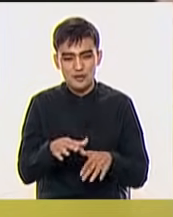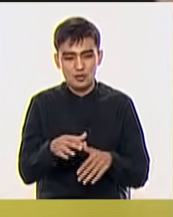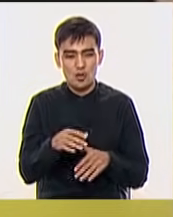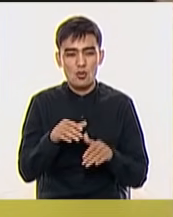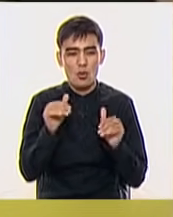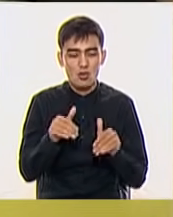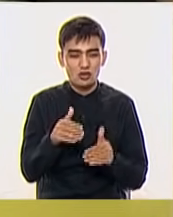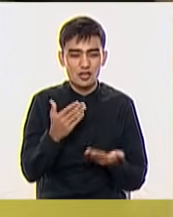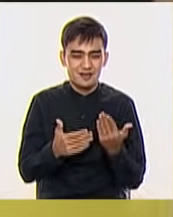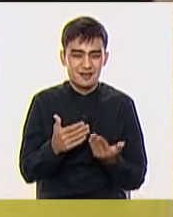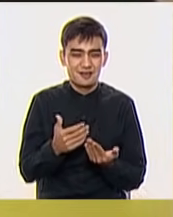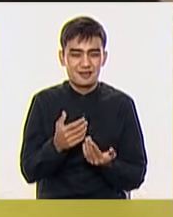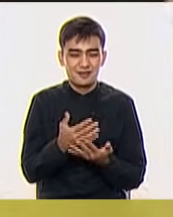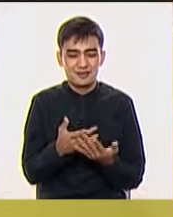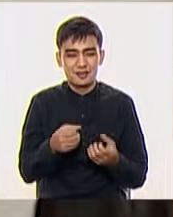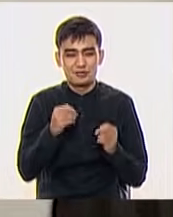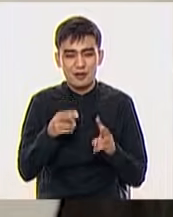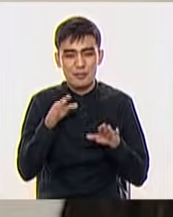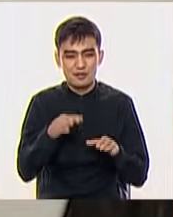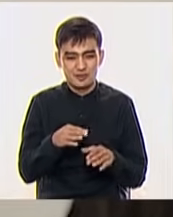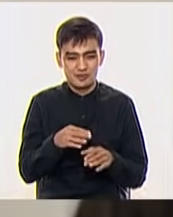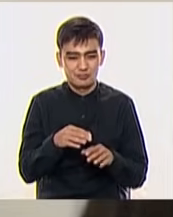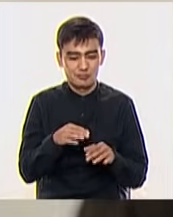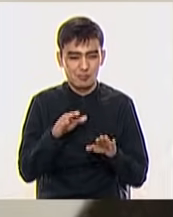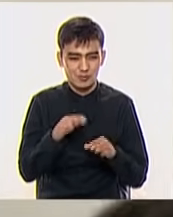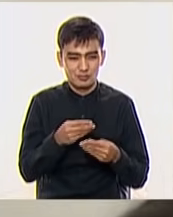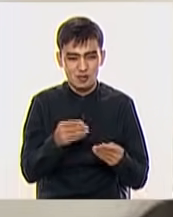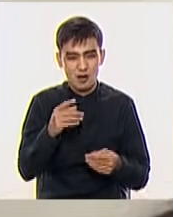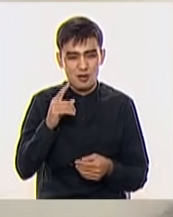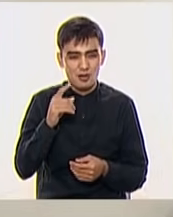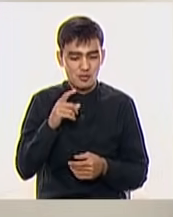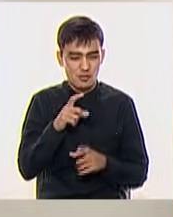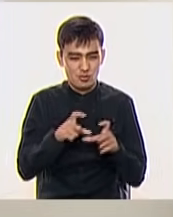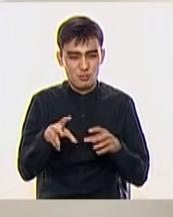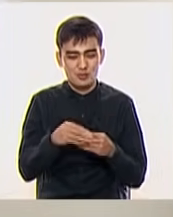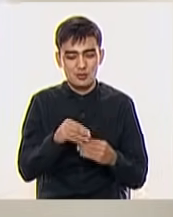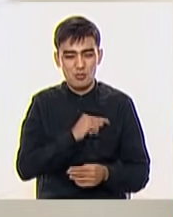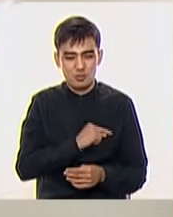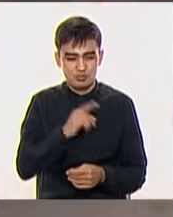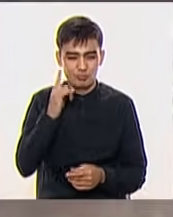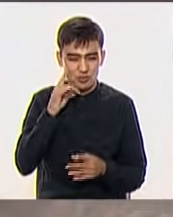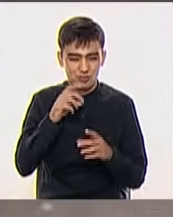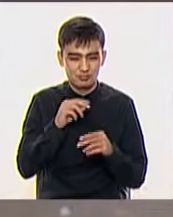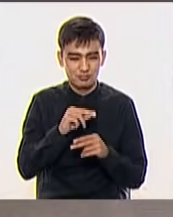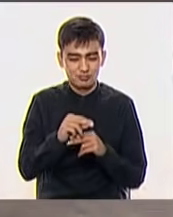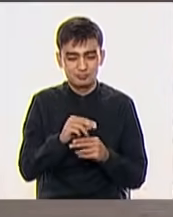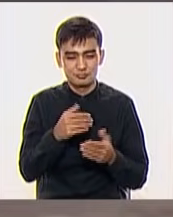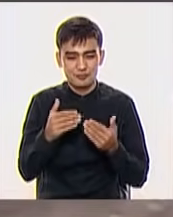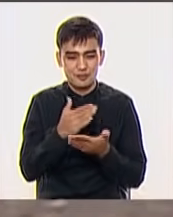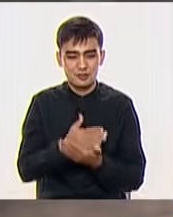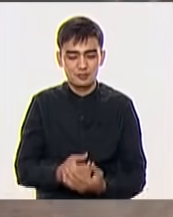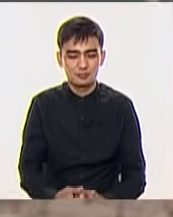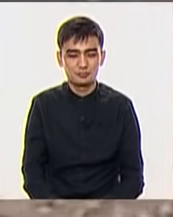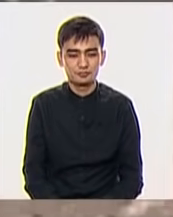колледже и профилактории местного предприятия. С людьми работают психологи. Индира Кимова, Илдос Жупанов,